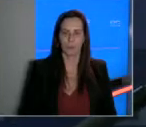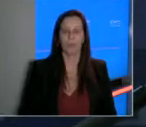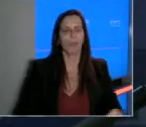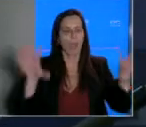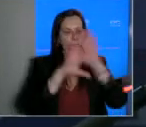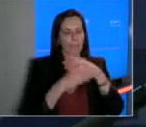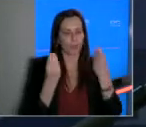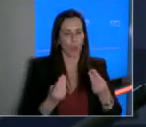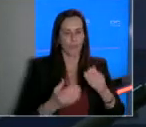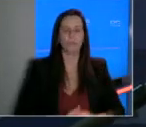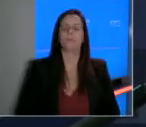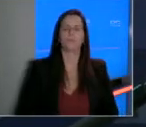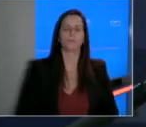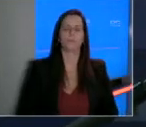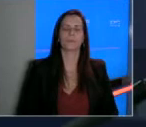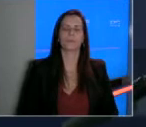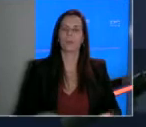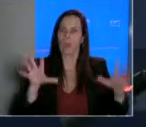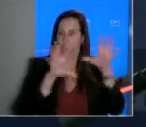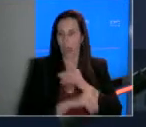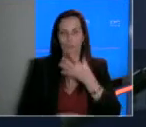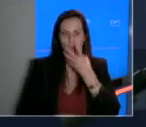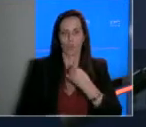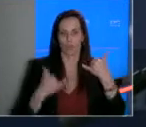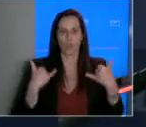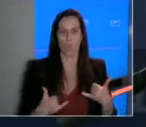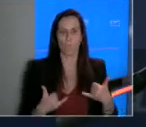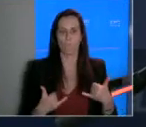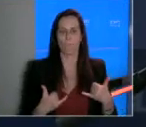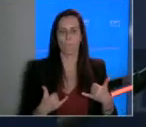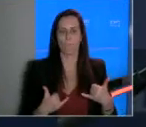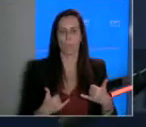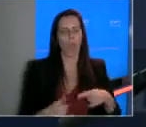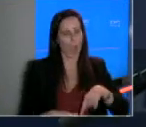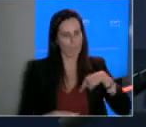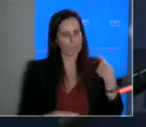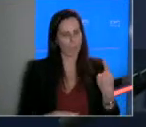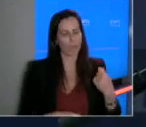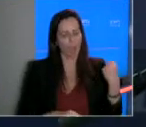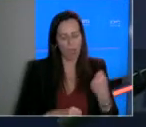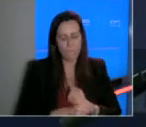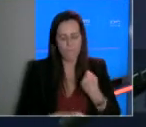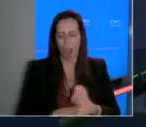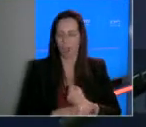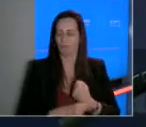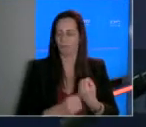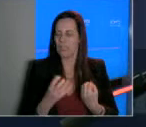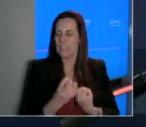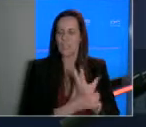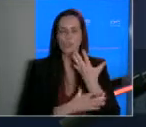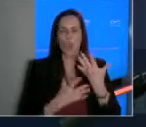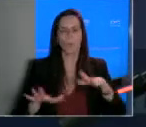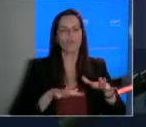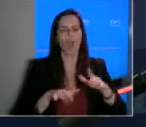ערב טוב. ערב עצוב הערב. במשך זמן רב עמלנו ליצירת אלטרנטיבה